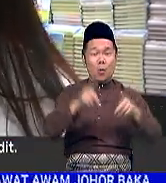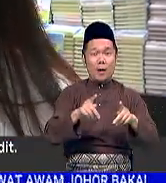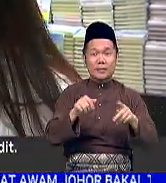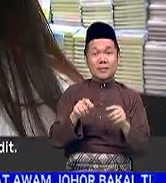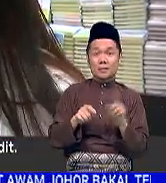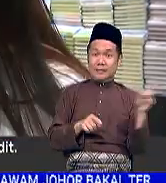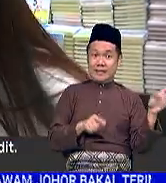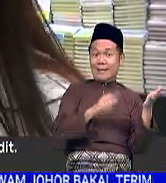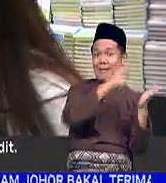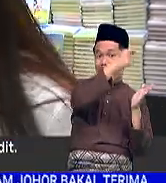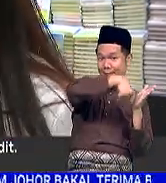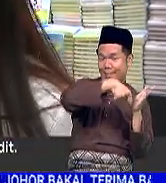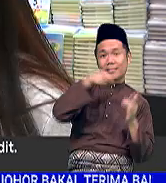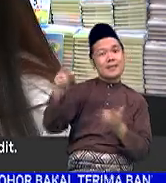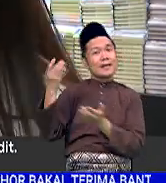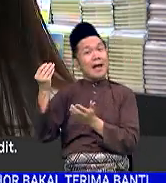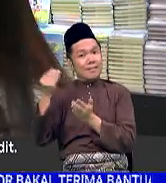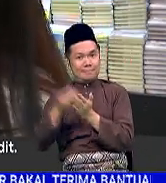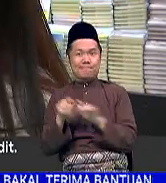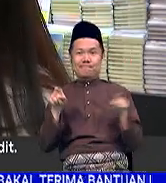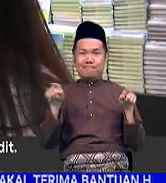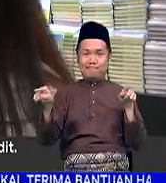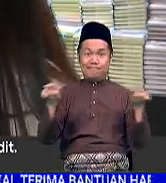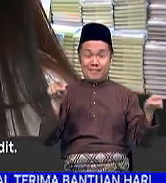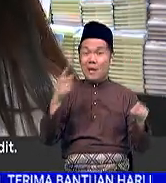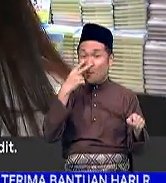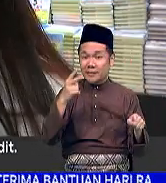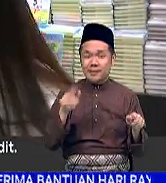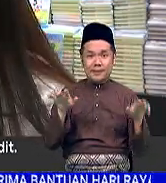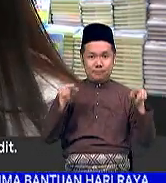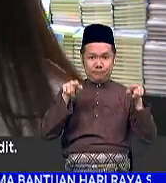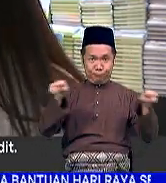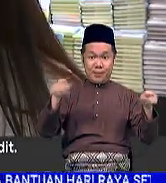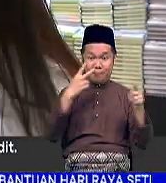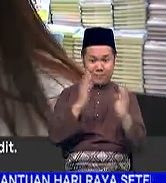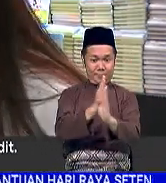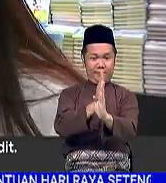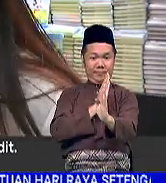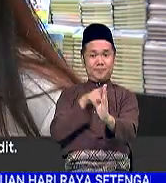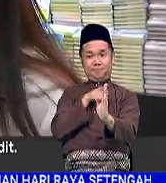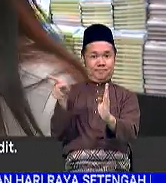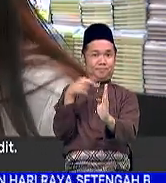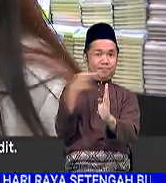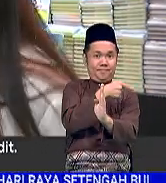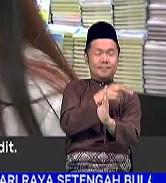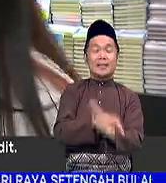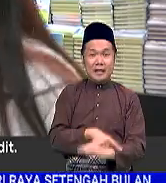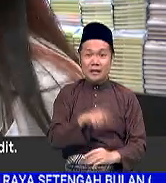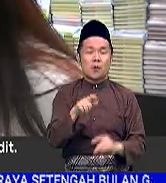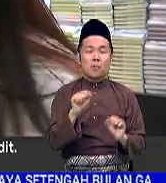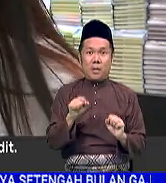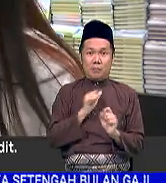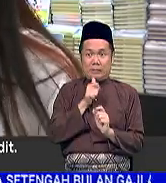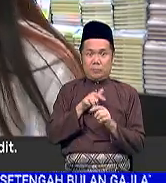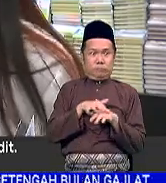right counters. So there is a proper system. When you go through afterwards, you can see the barriers and cones in place so that people are comfortable